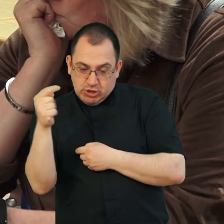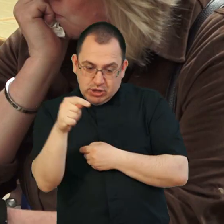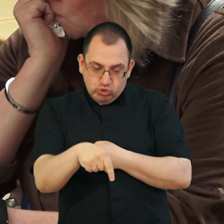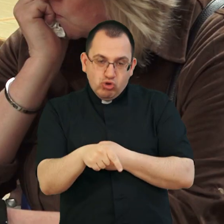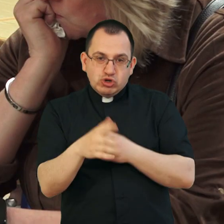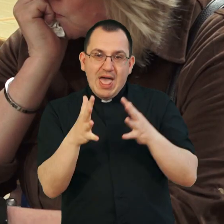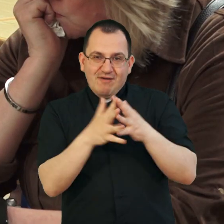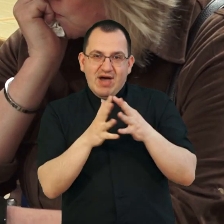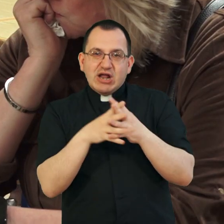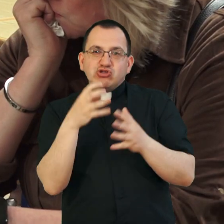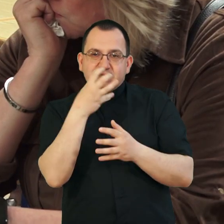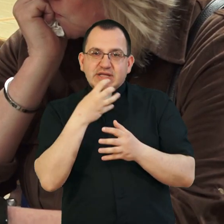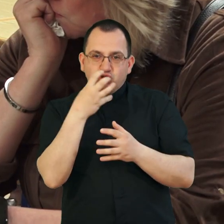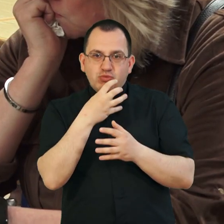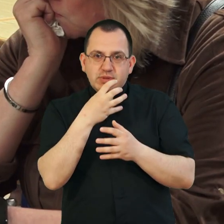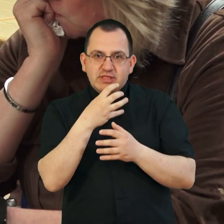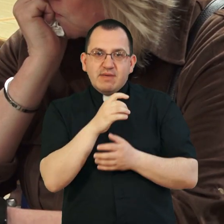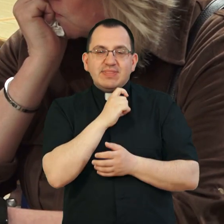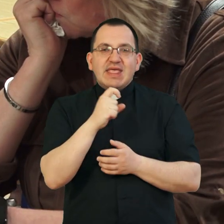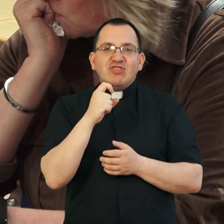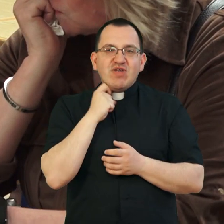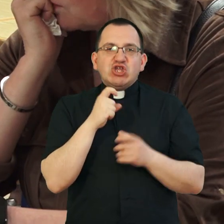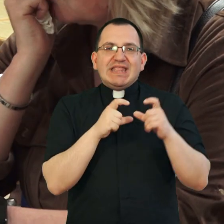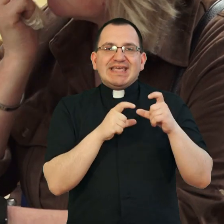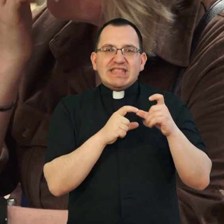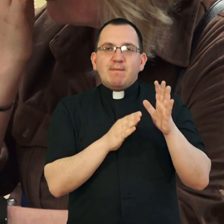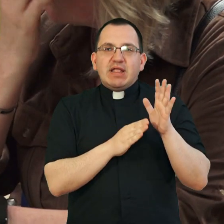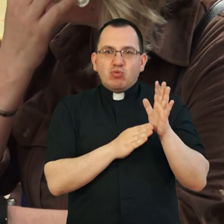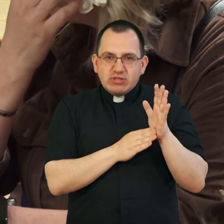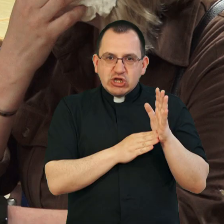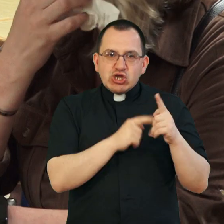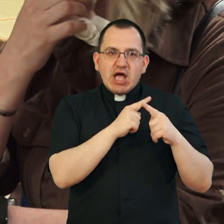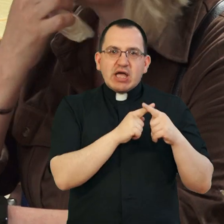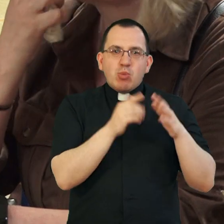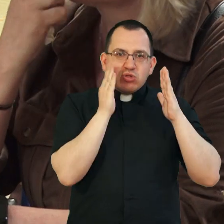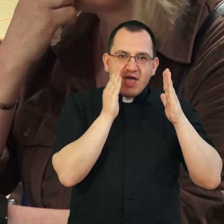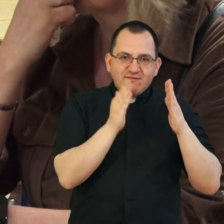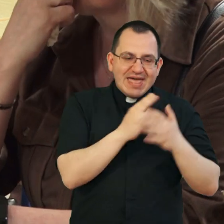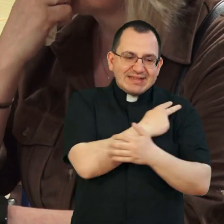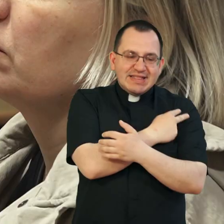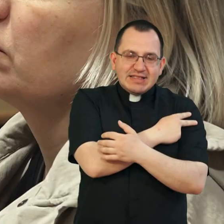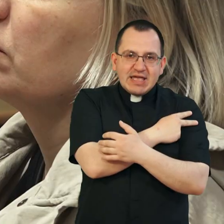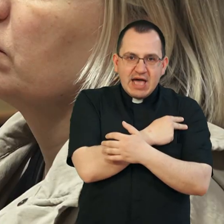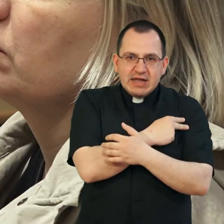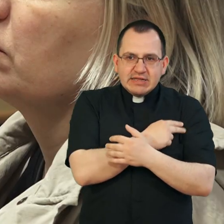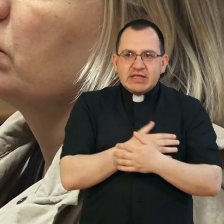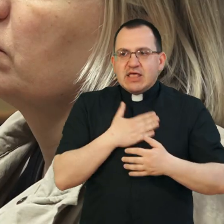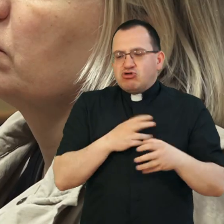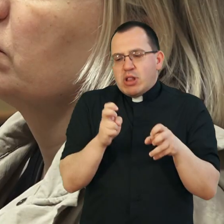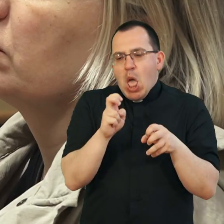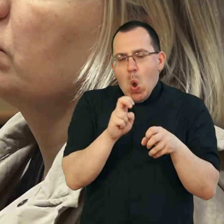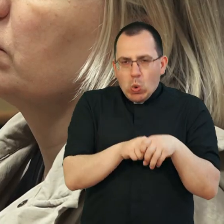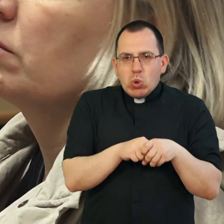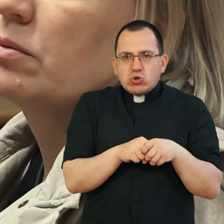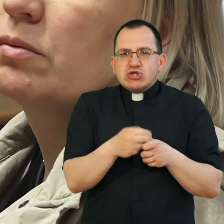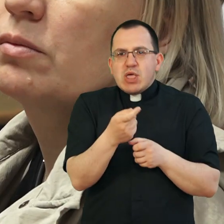u Varaždinskim Toplicama, župnik Stjepan Mostečak i članovi župnog Karitasa nastojali su uključiti se u